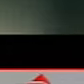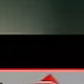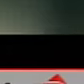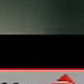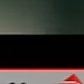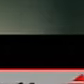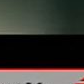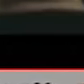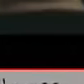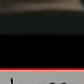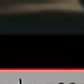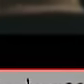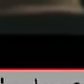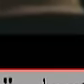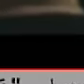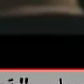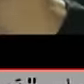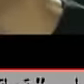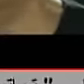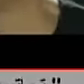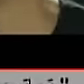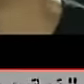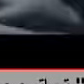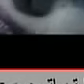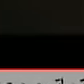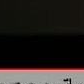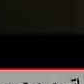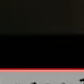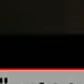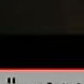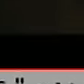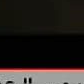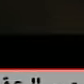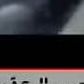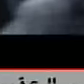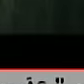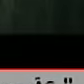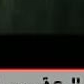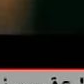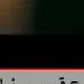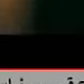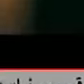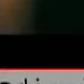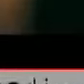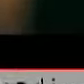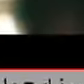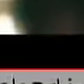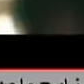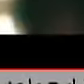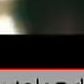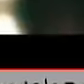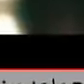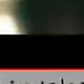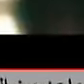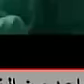تشتغل ايه؟ تاجر بالظهر. مين قتل بسمه شريف؟ اسال شريف. انده امك بايه؟ البني ادم ده مش طبيعي خالص،